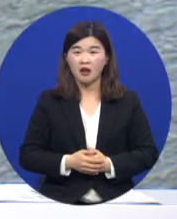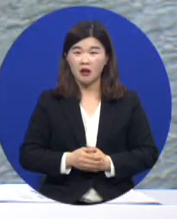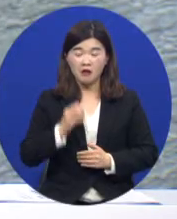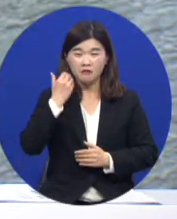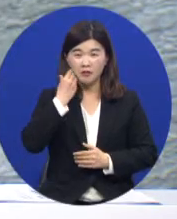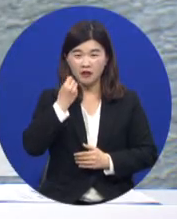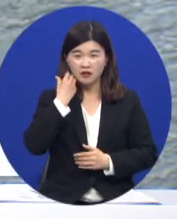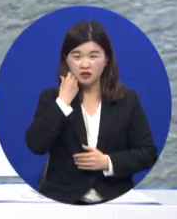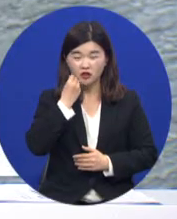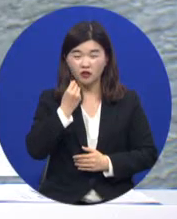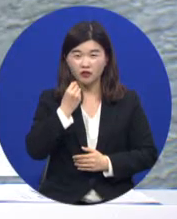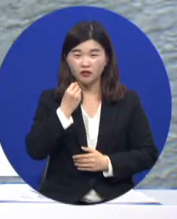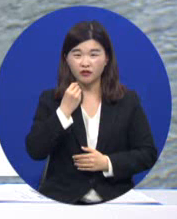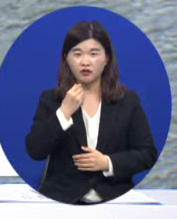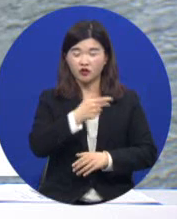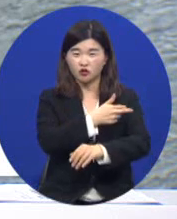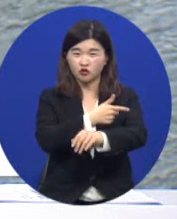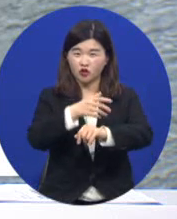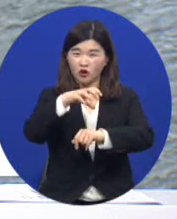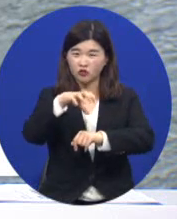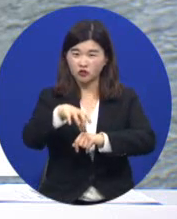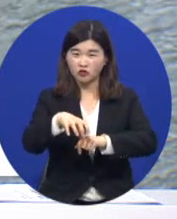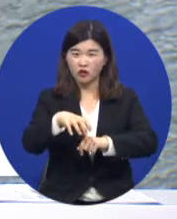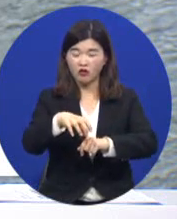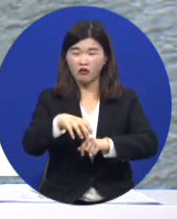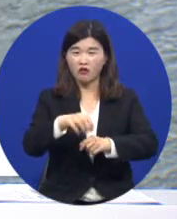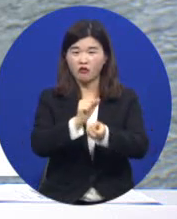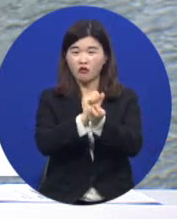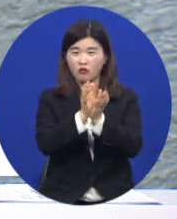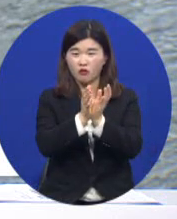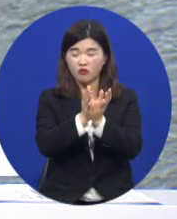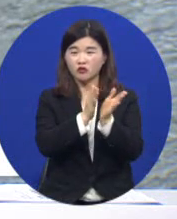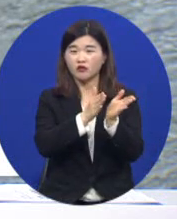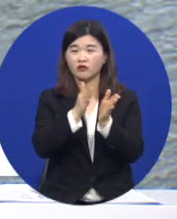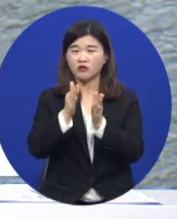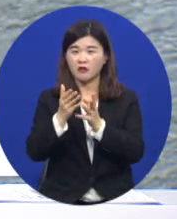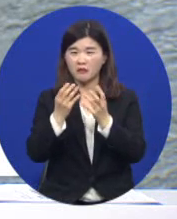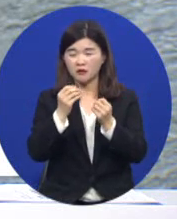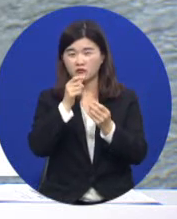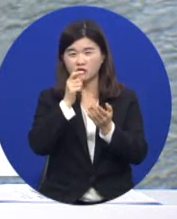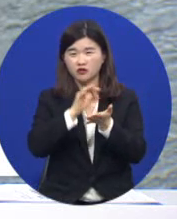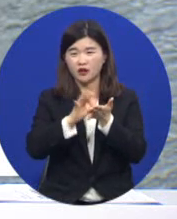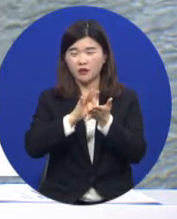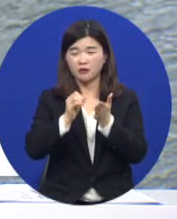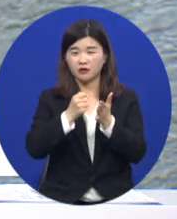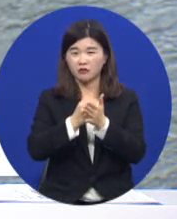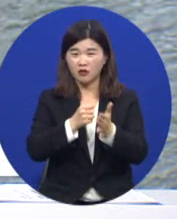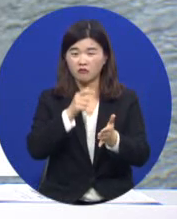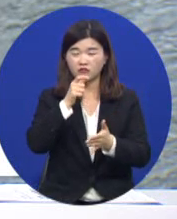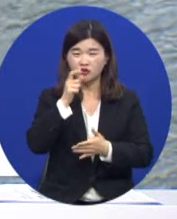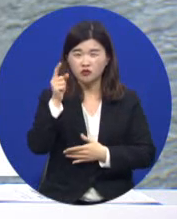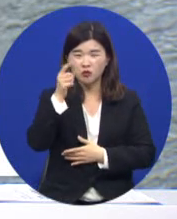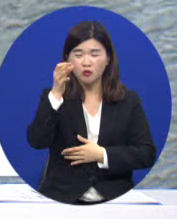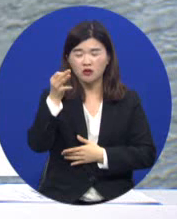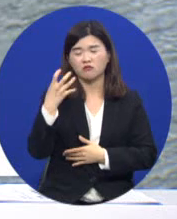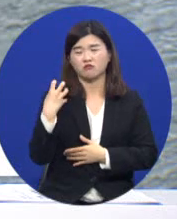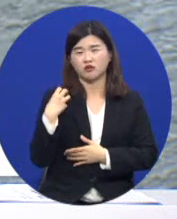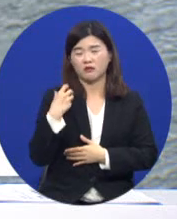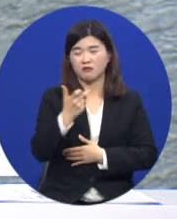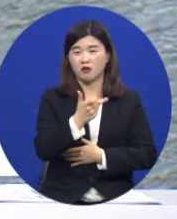펜션이나 리조트들은 수영장이나 정원 관리에 많은 물을 쓰다 보니 수도요금 부담이 적지